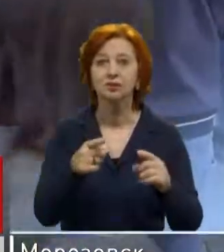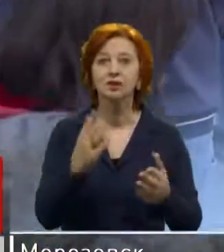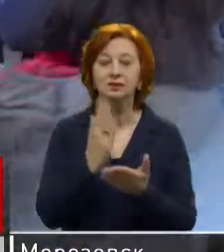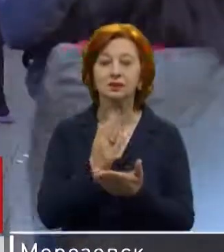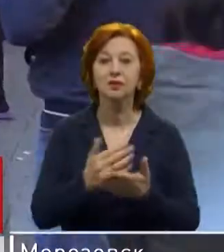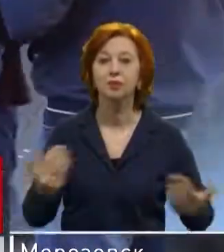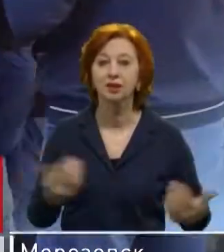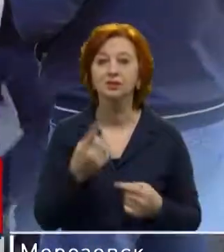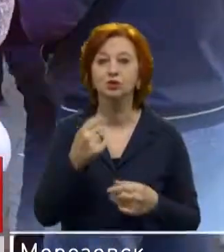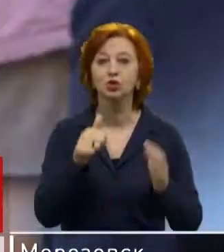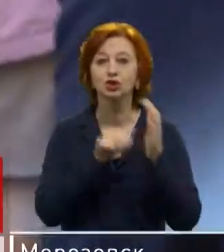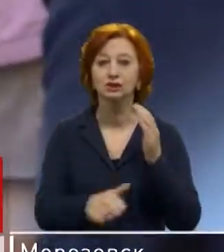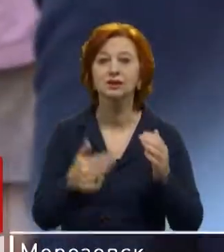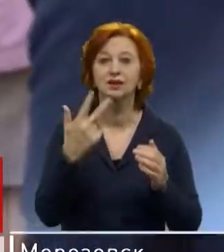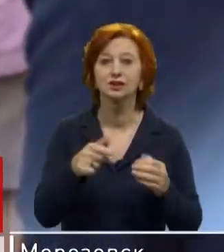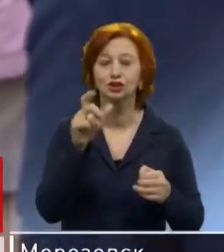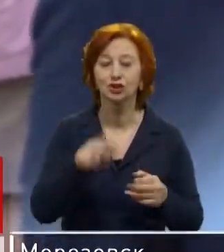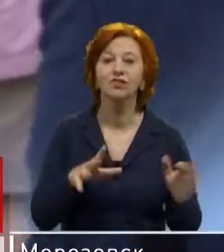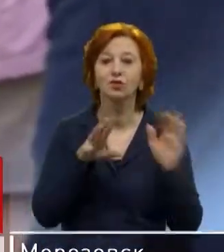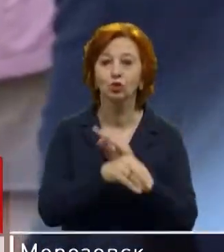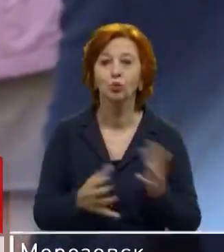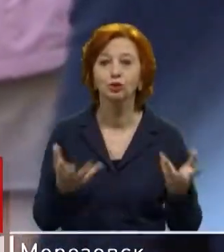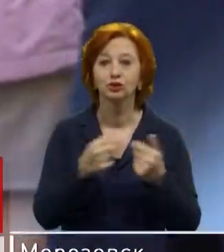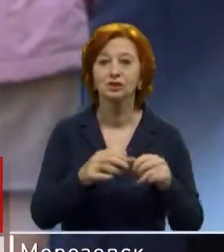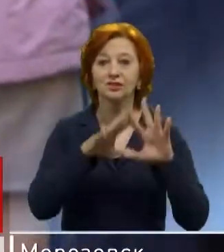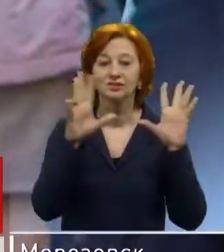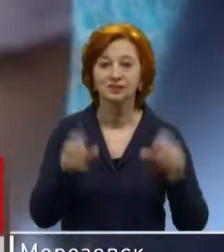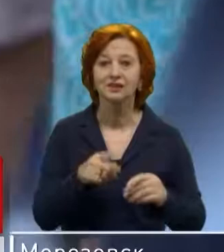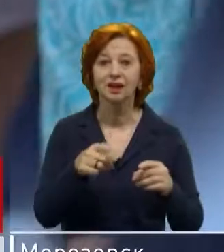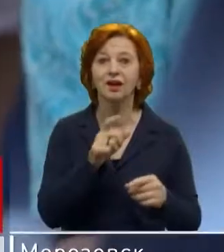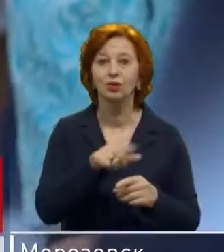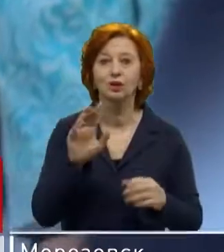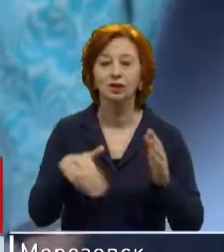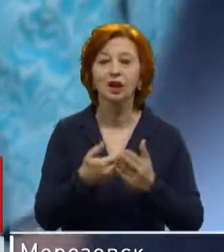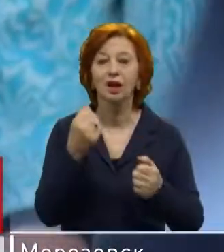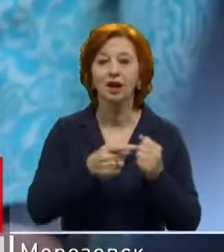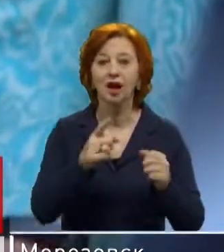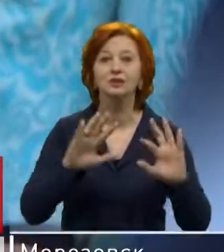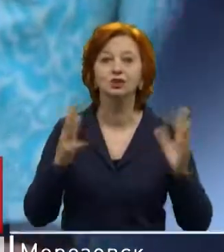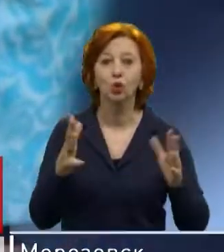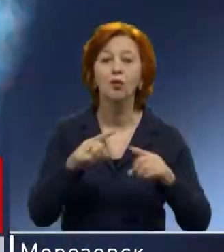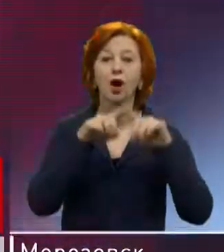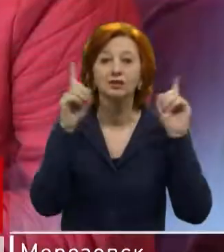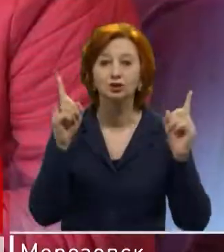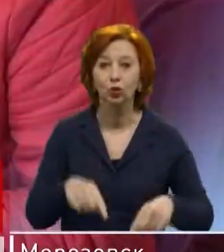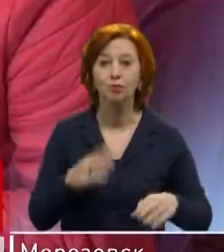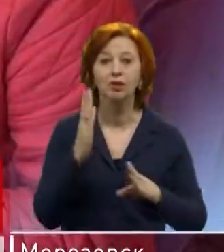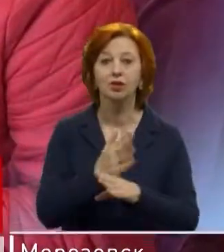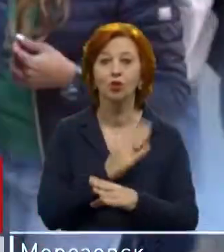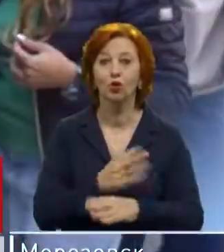проживает 163 человека, в том числе почти 70 детей. Для каждого из них это событие особенное и